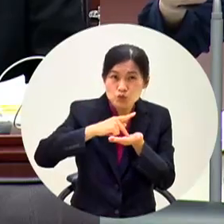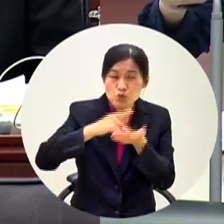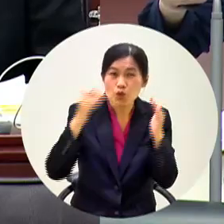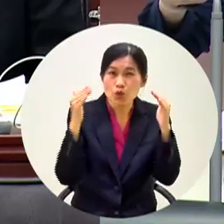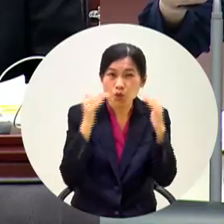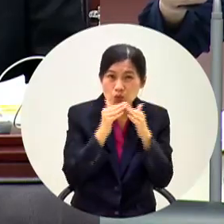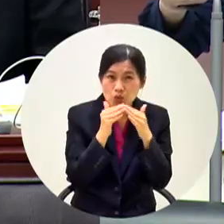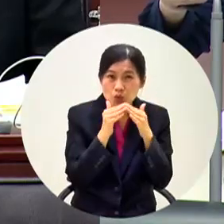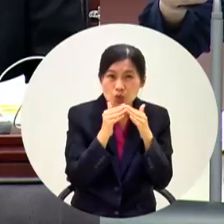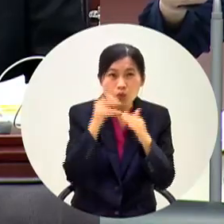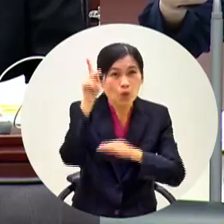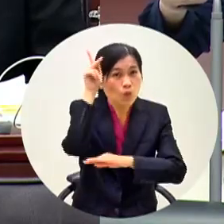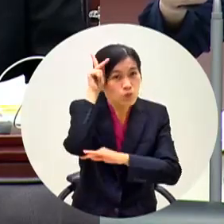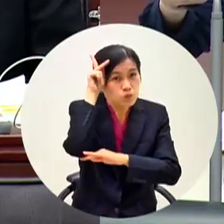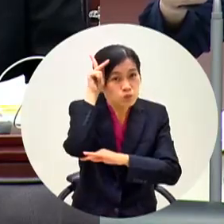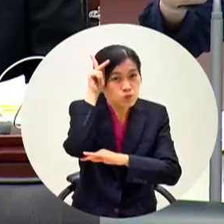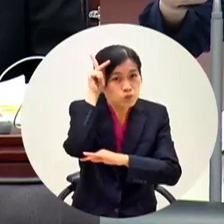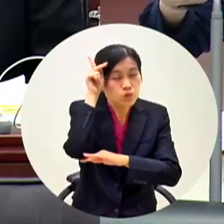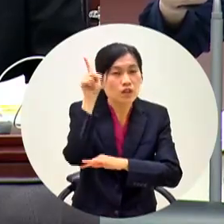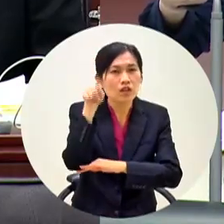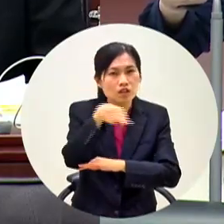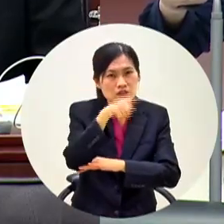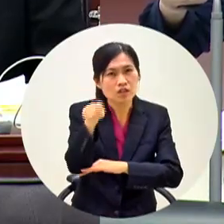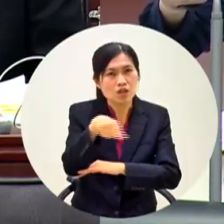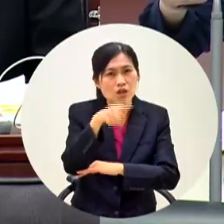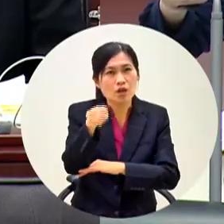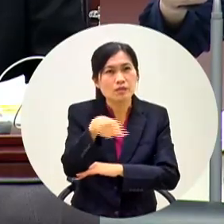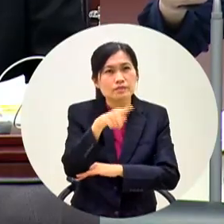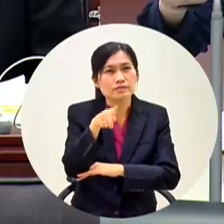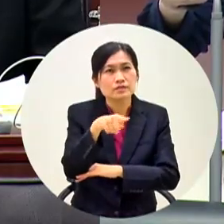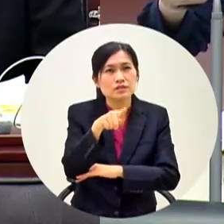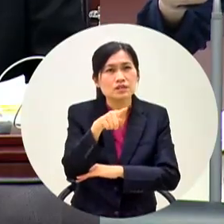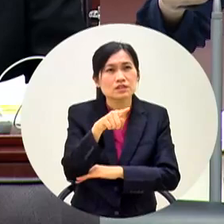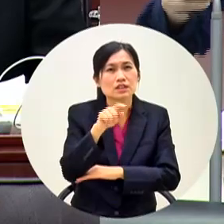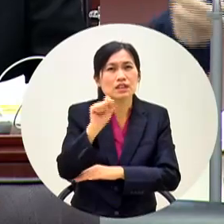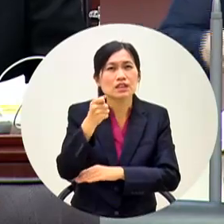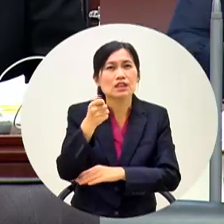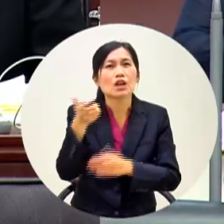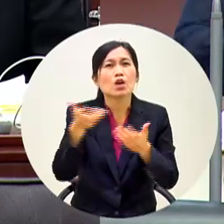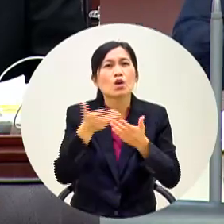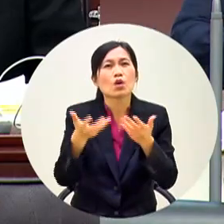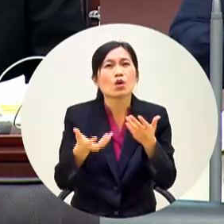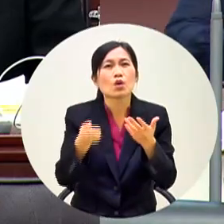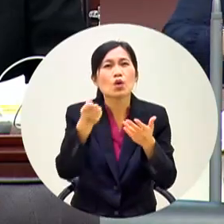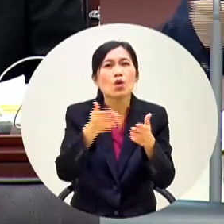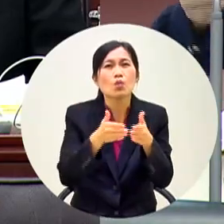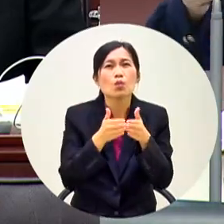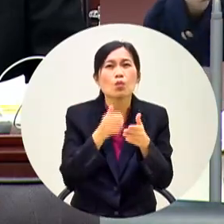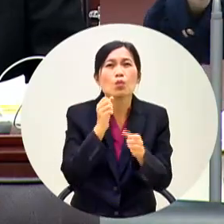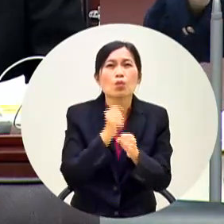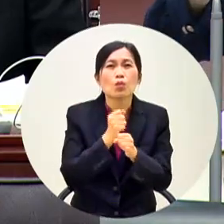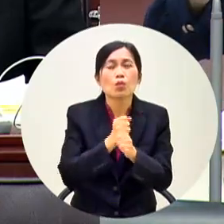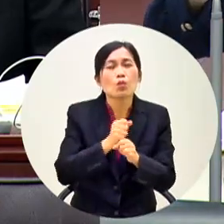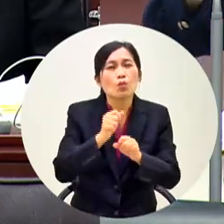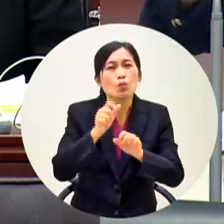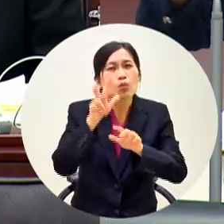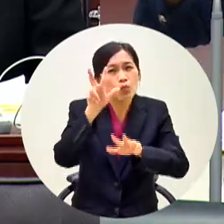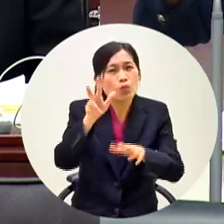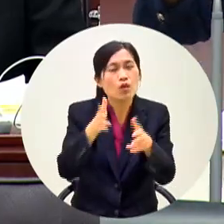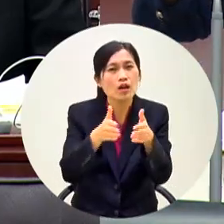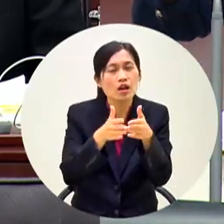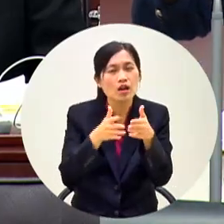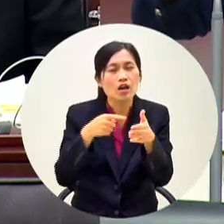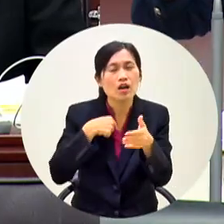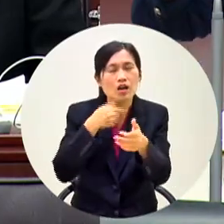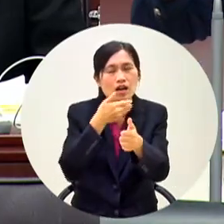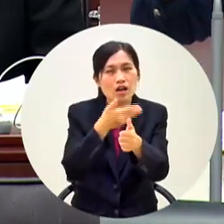租屋者他也必须履行他租屋的义务跟权利嘛，对不对？ 好 啊，所以我们会提供社会住